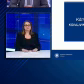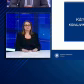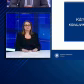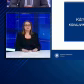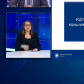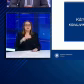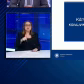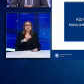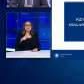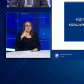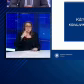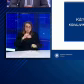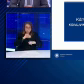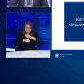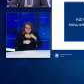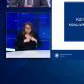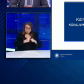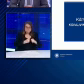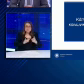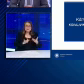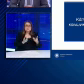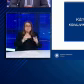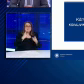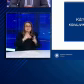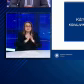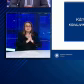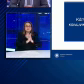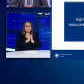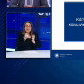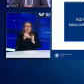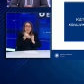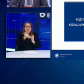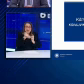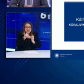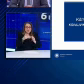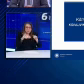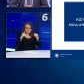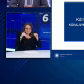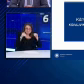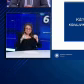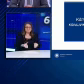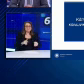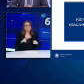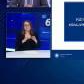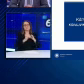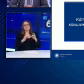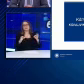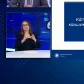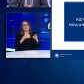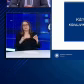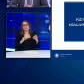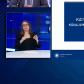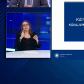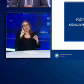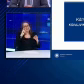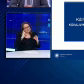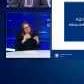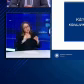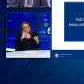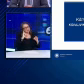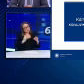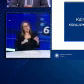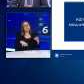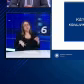για να βελτιώσουμε τη συμμόρφωση στα μέτρα που ήδη γνωρίζουμε και εφαρμόζουμε. Τονίζω ότι πρόκειται για ανάσες ελευθερίες που